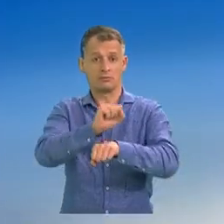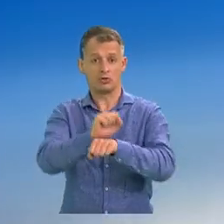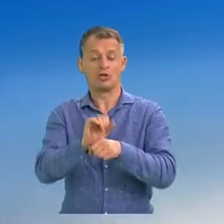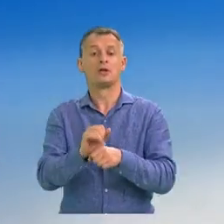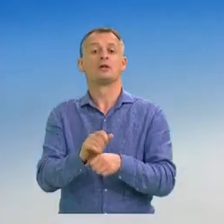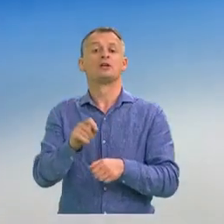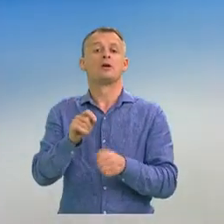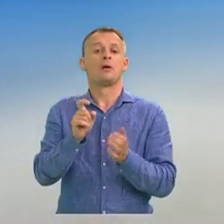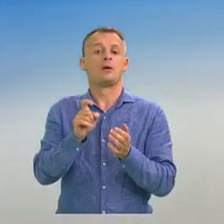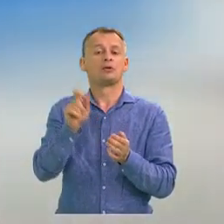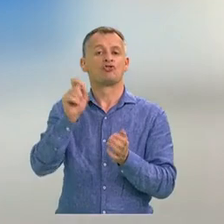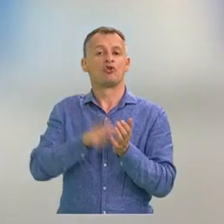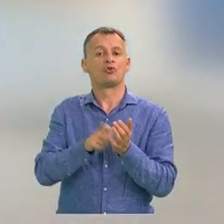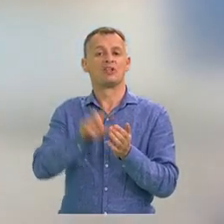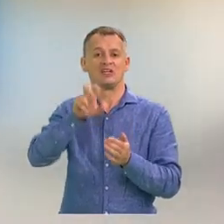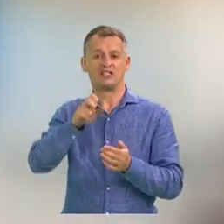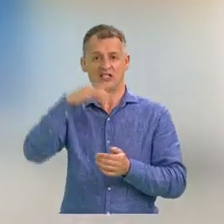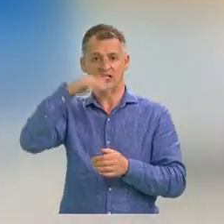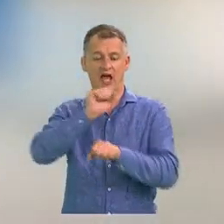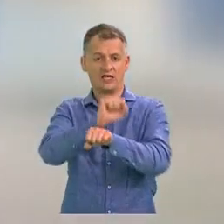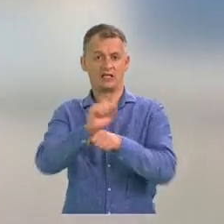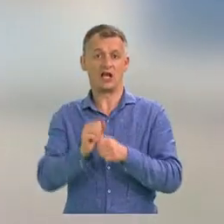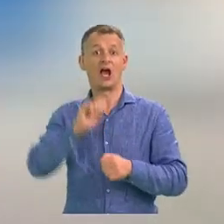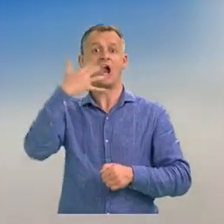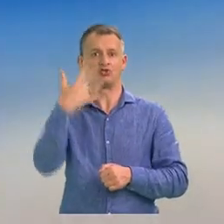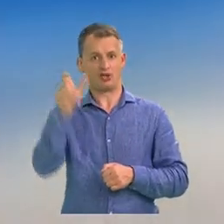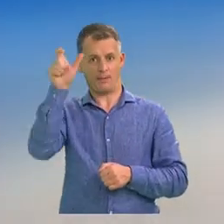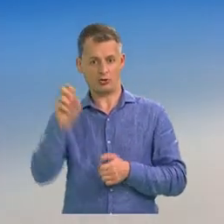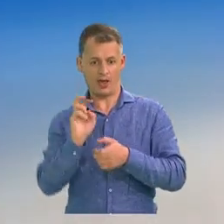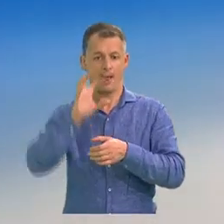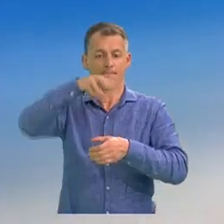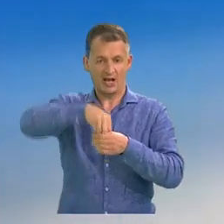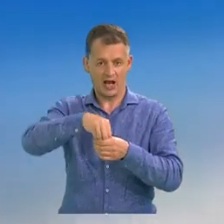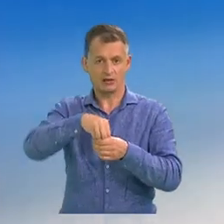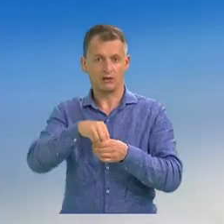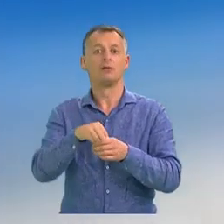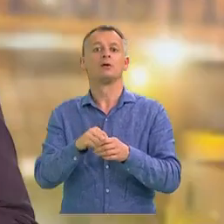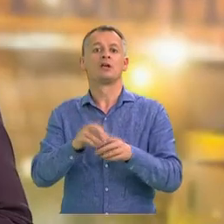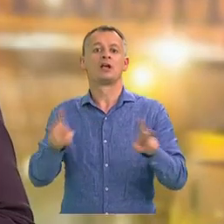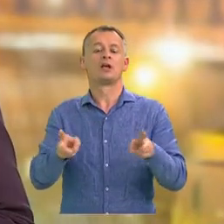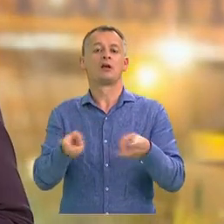pentru 30 de zile. A 5-a persoană implicată în scandal este în continuare căutată de autorități.